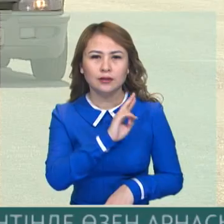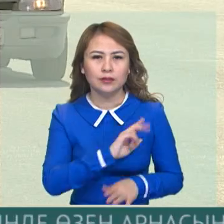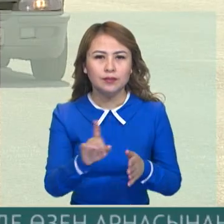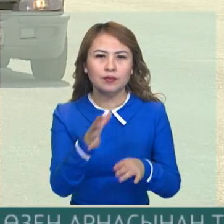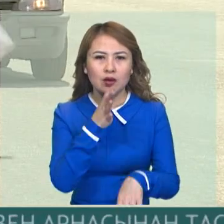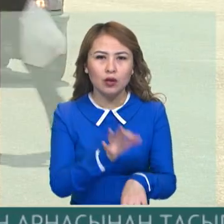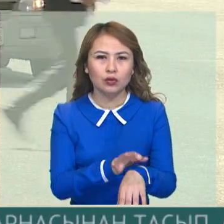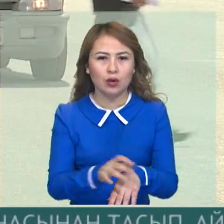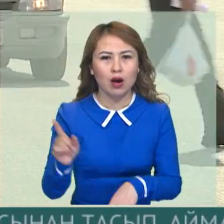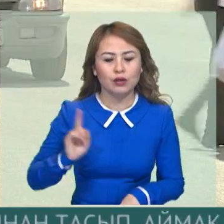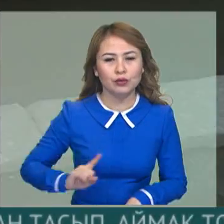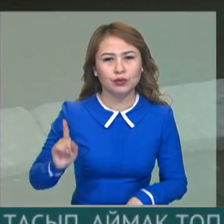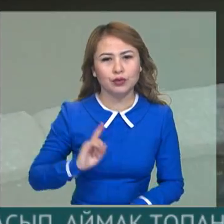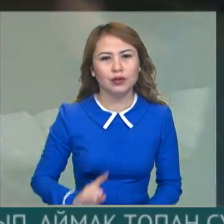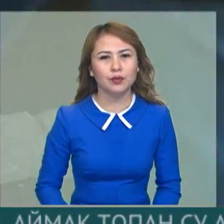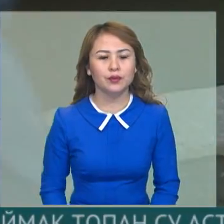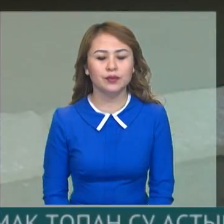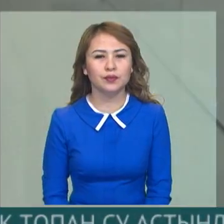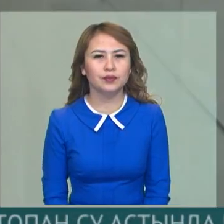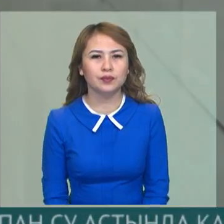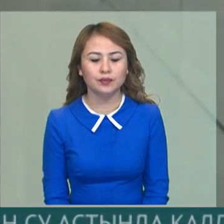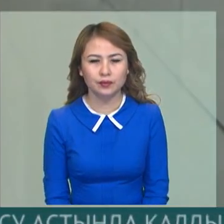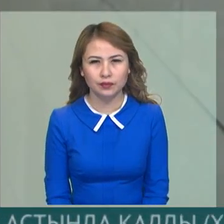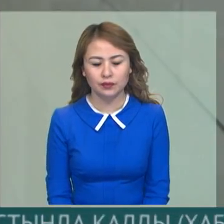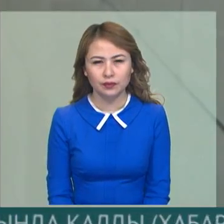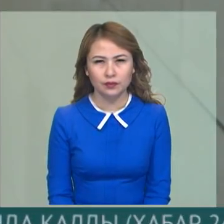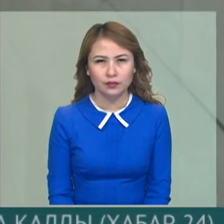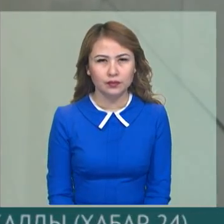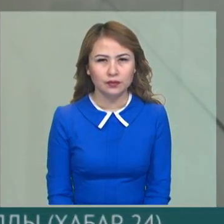бірнеше сағаттап күтуге мәжбүр.